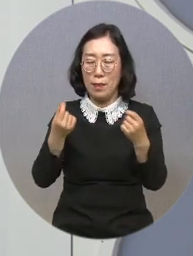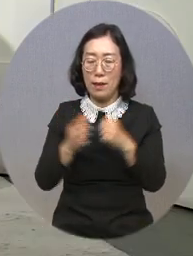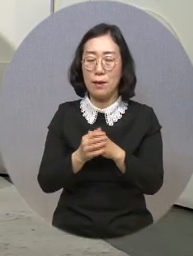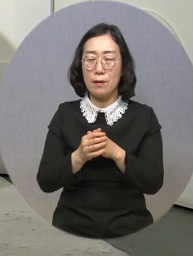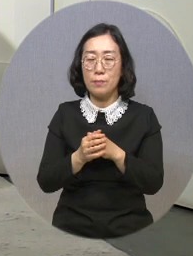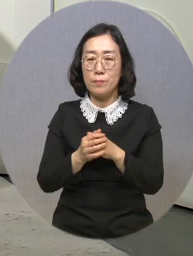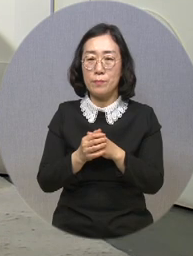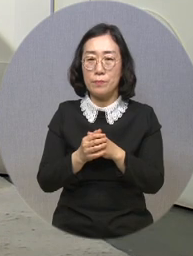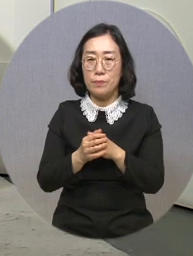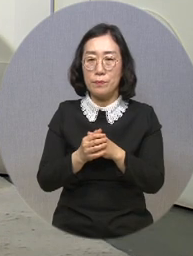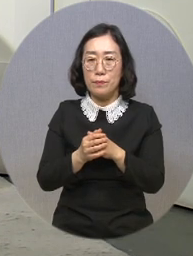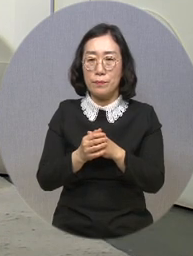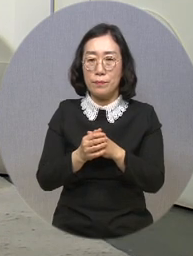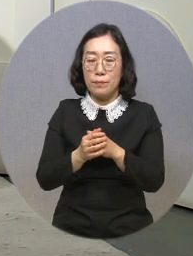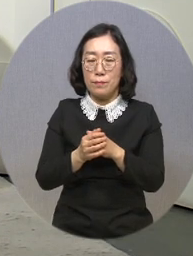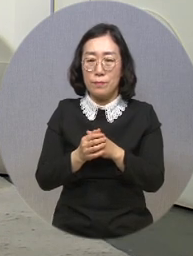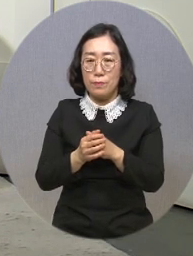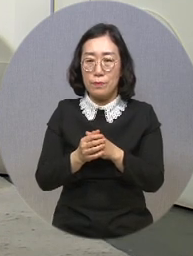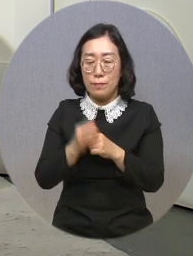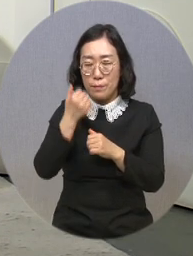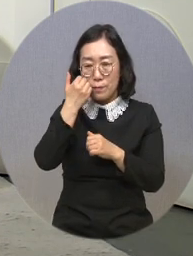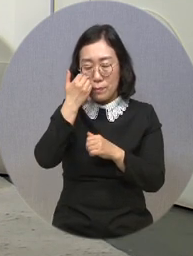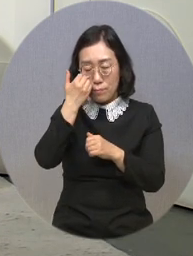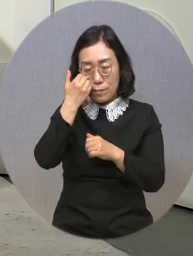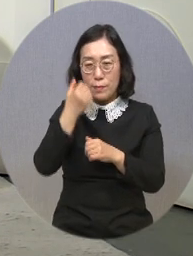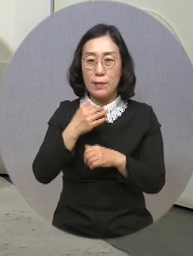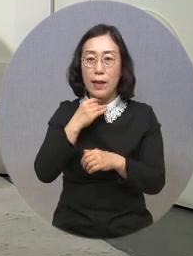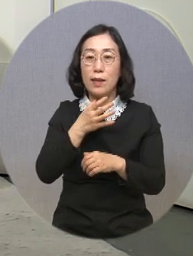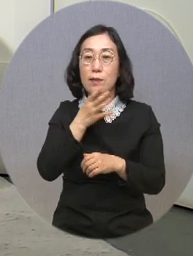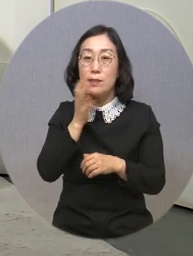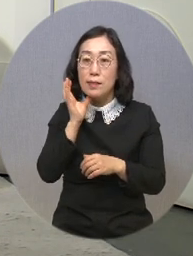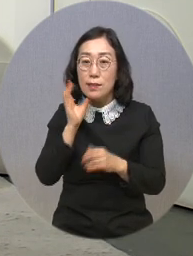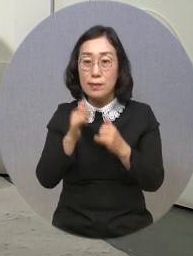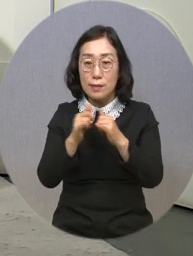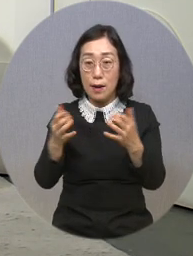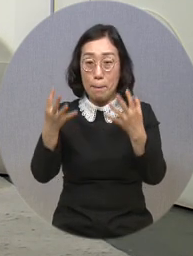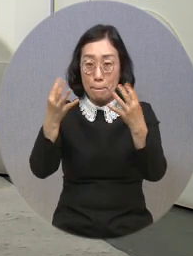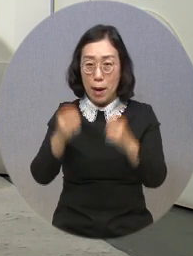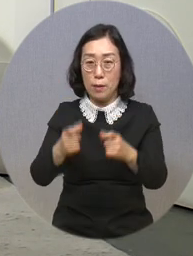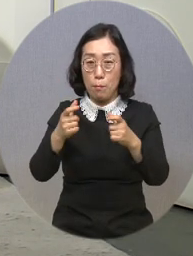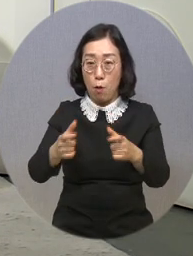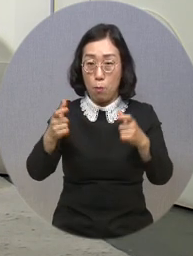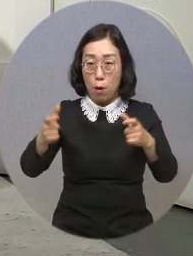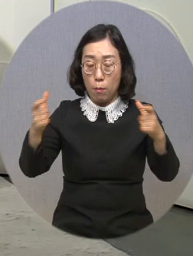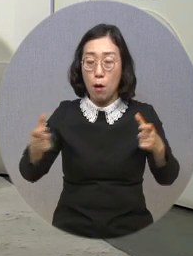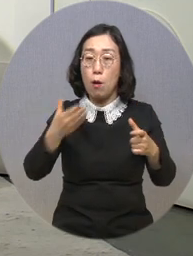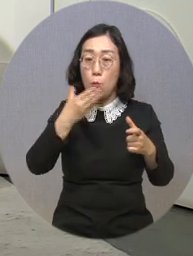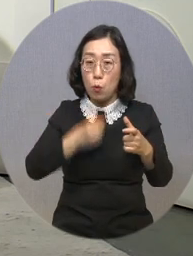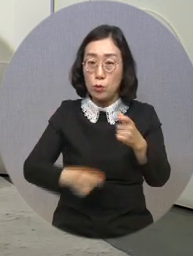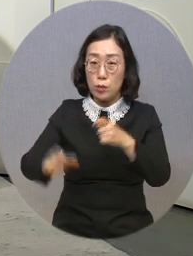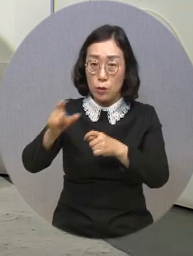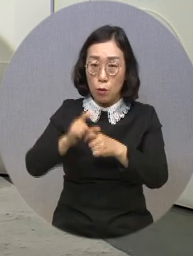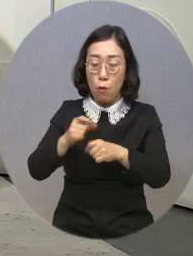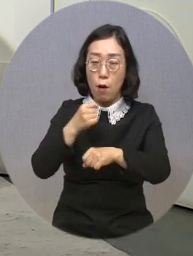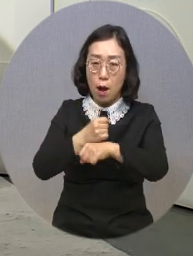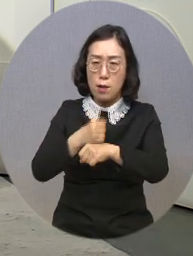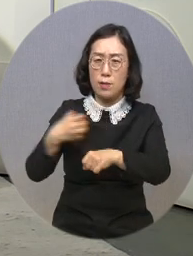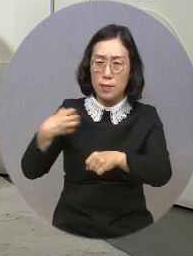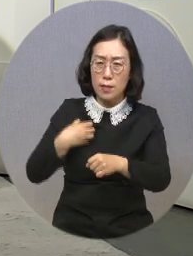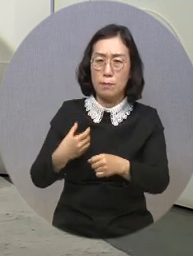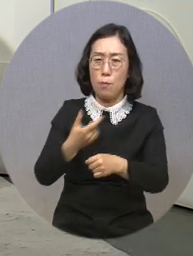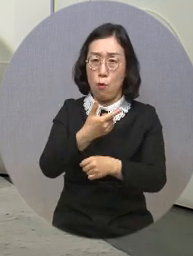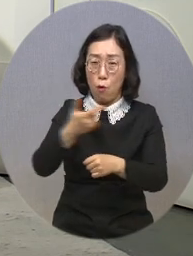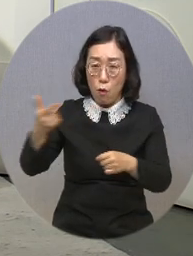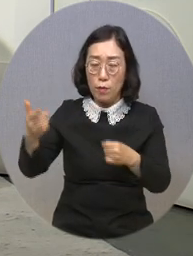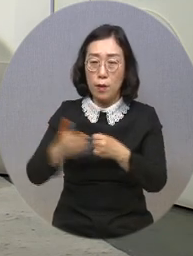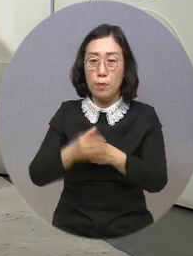그런데 지금 고령화 사회로 가고 있고 또 앞으로 복지할 일이 많기 때문에 사실은